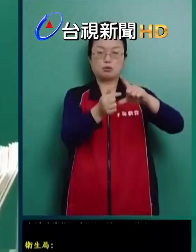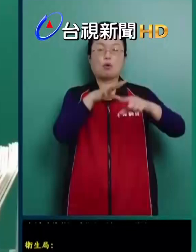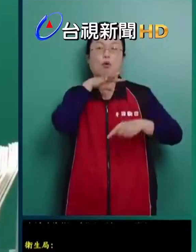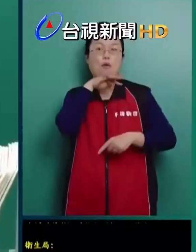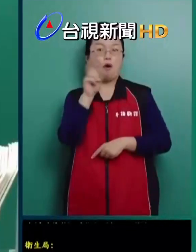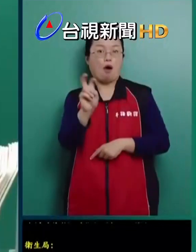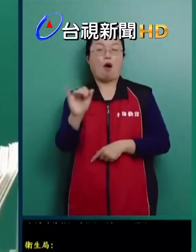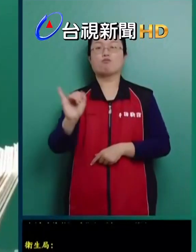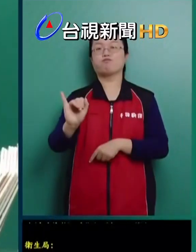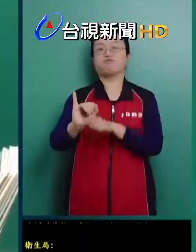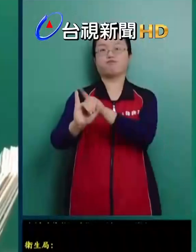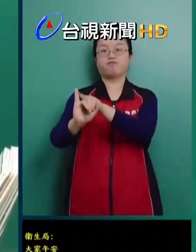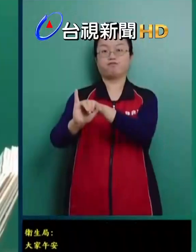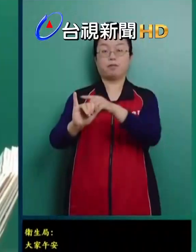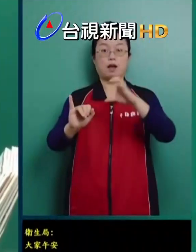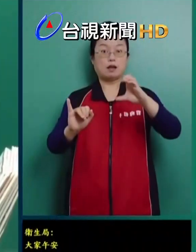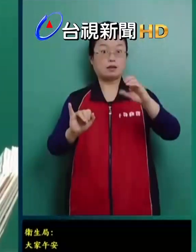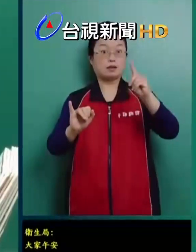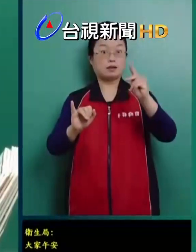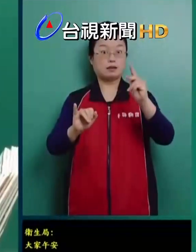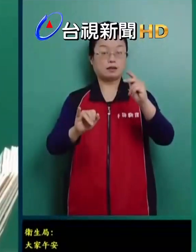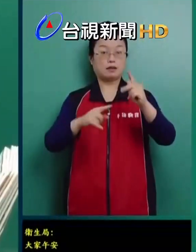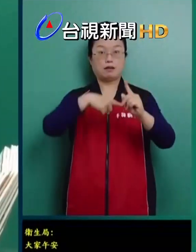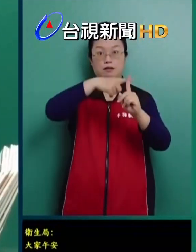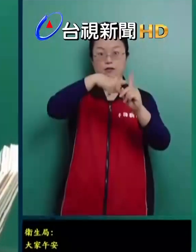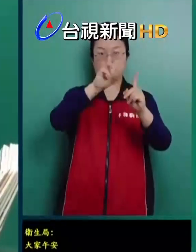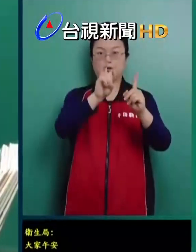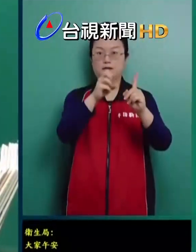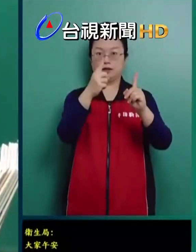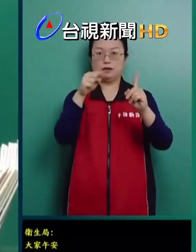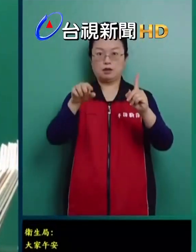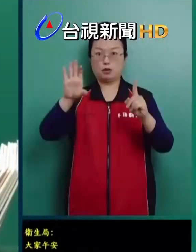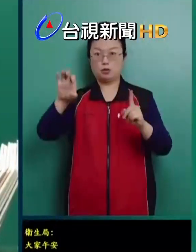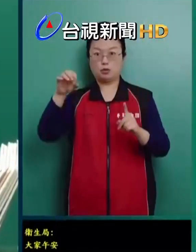台南归仁10人大家庭群聚再加一，新增确诊者就是按1986妻子 ，CT 值是31.94，